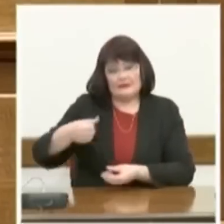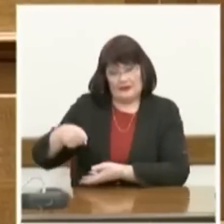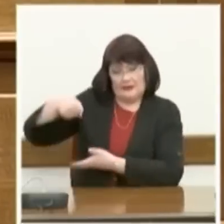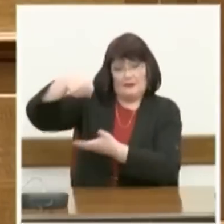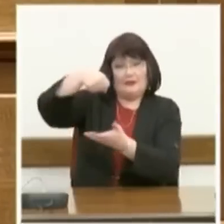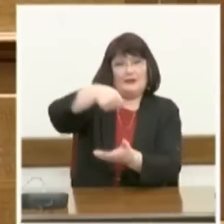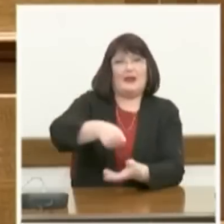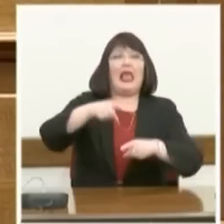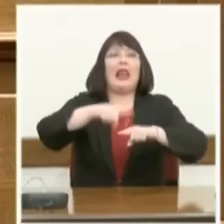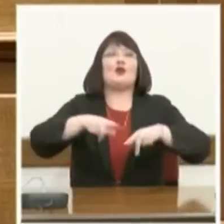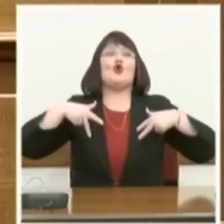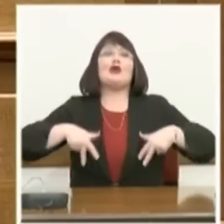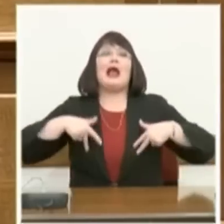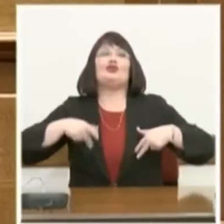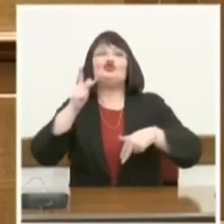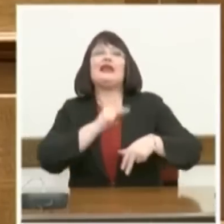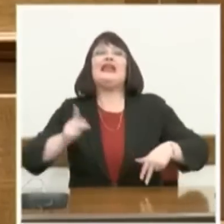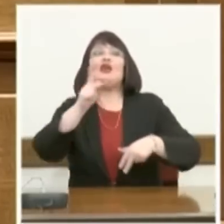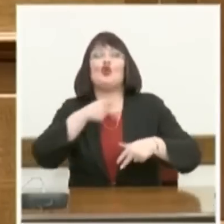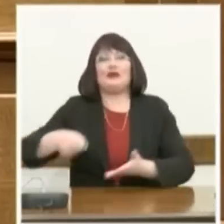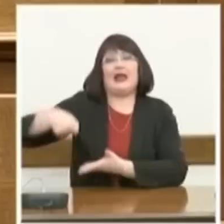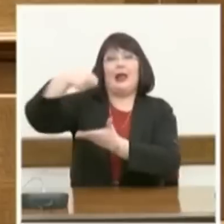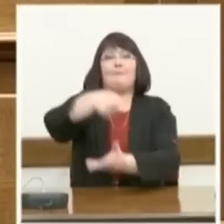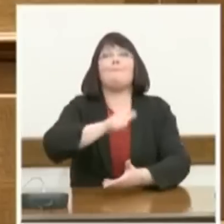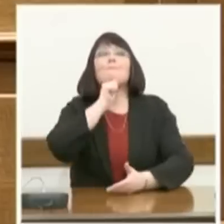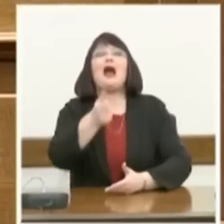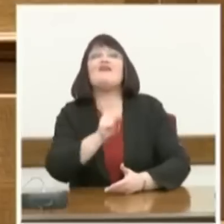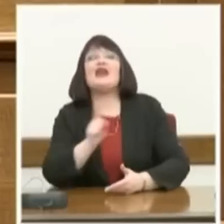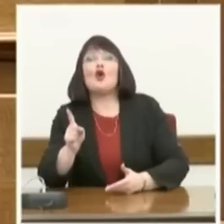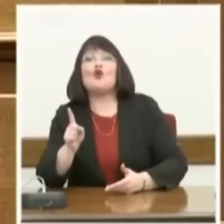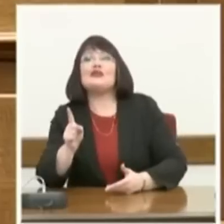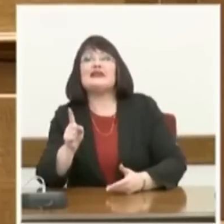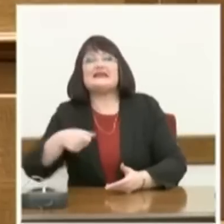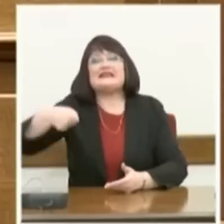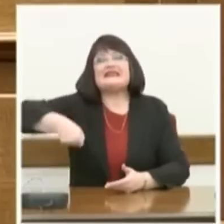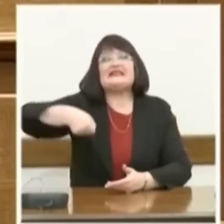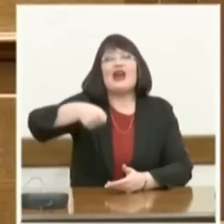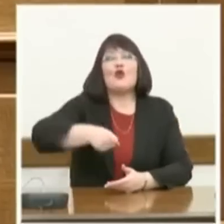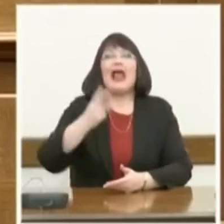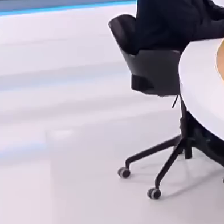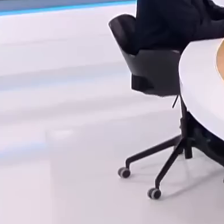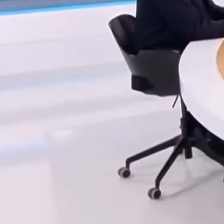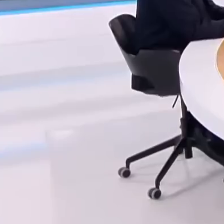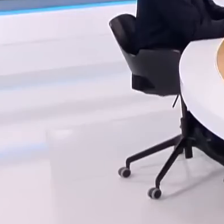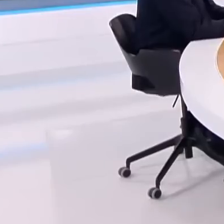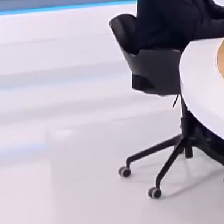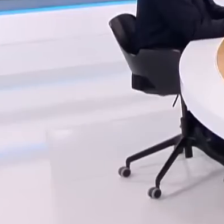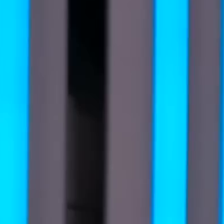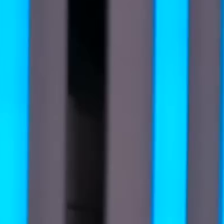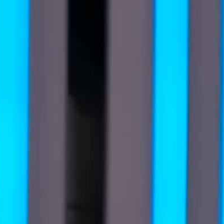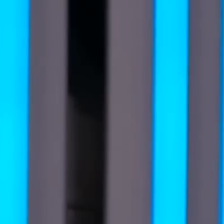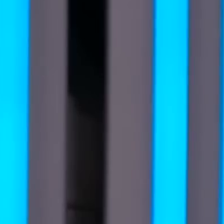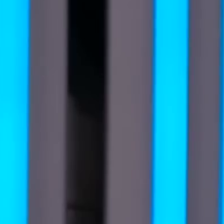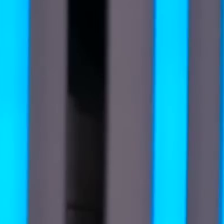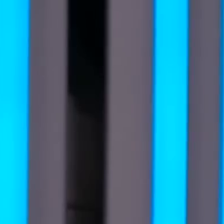ελληνικό κράτος και την ελληνική κοινωνία και δεν ήταν καθόλου μαύρη. Ήταν μια σακούλα με 37 δισεκατομμύρια ευρώ. Ο υφυπουργός Παιδείας πάντως,